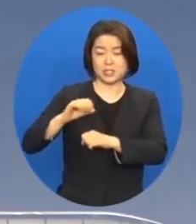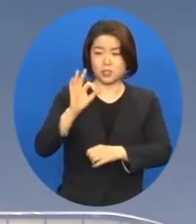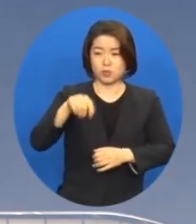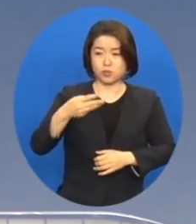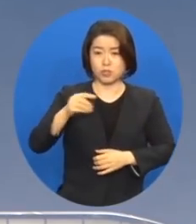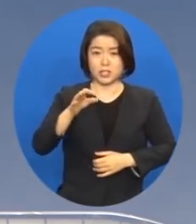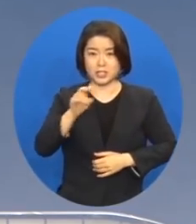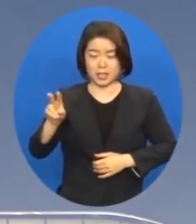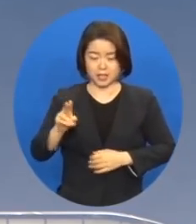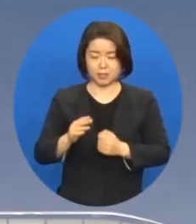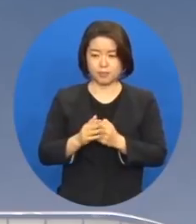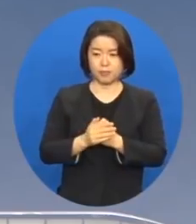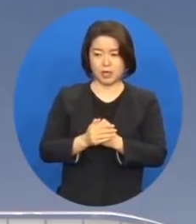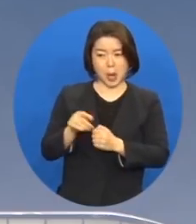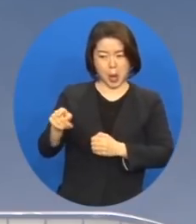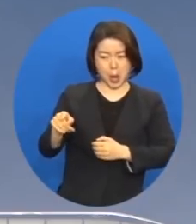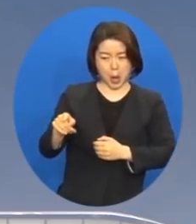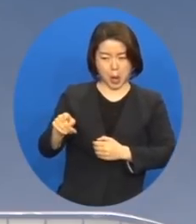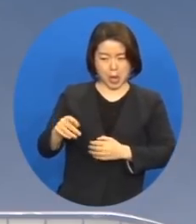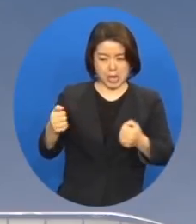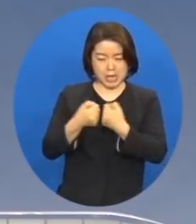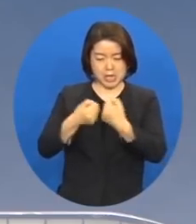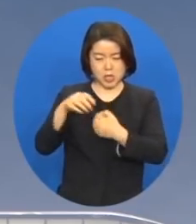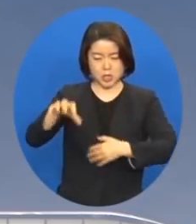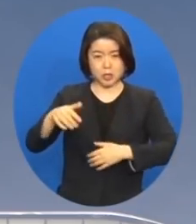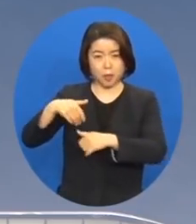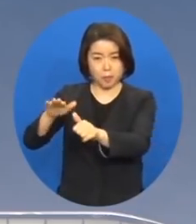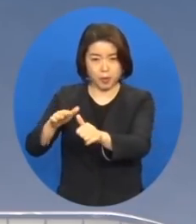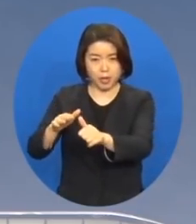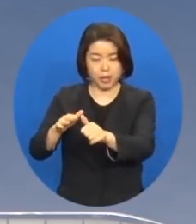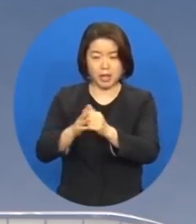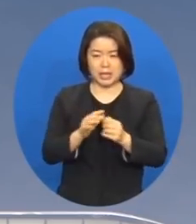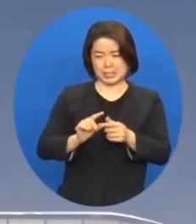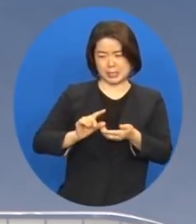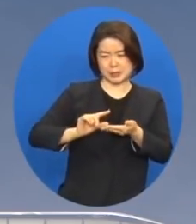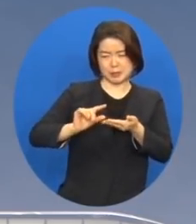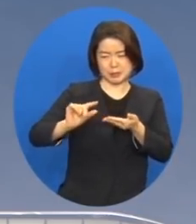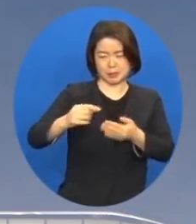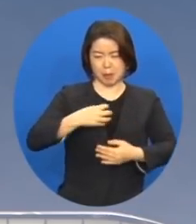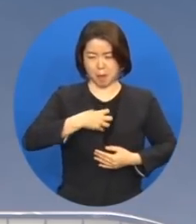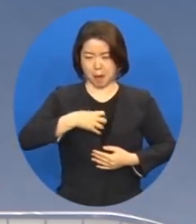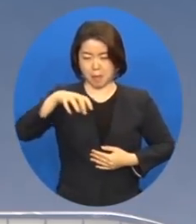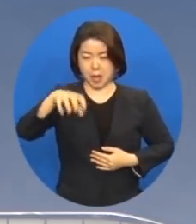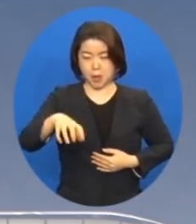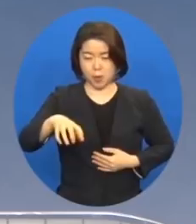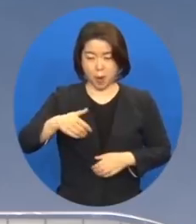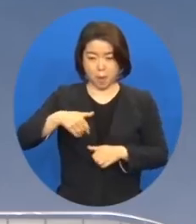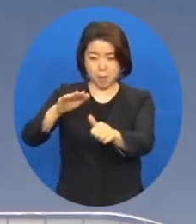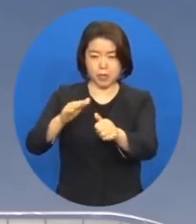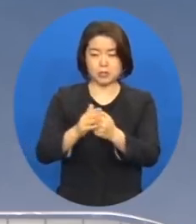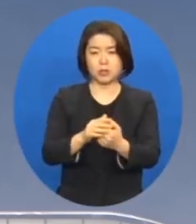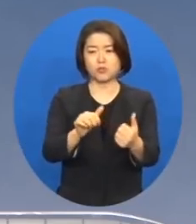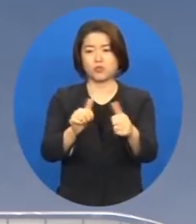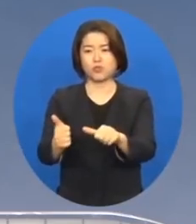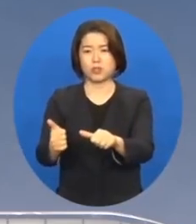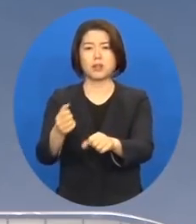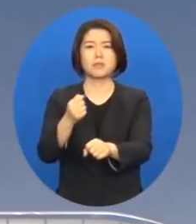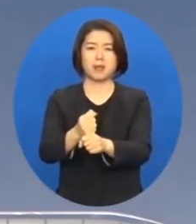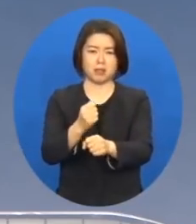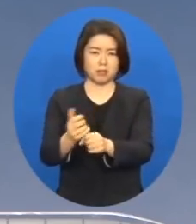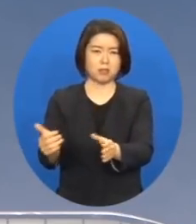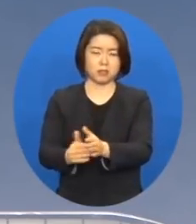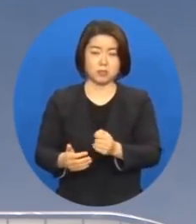해서 전쟁터에서 아주 오지에 험한 곳에 내보내서 죽게 만들었습니다.